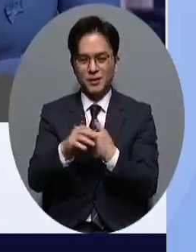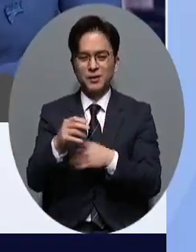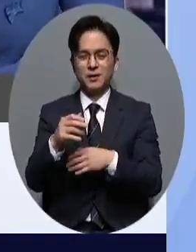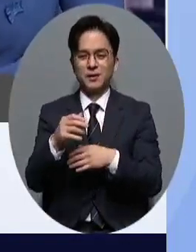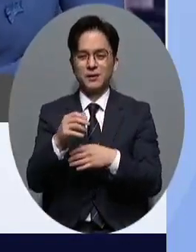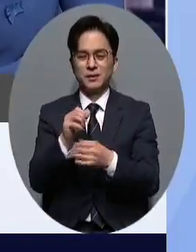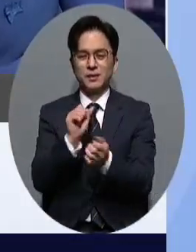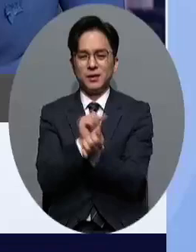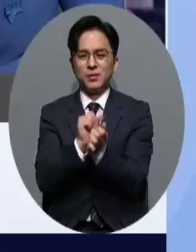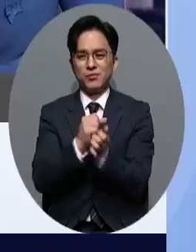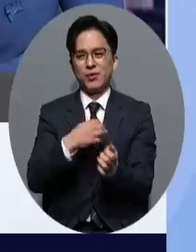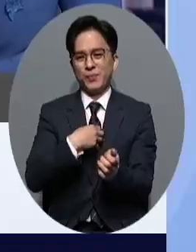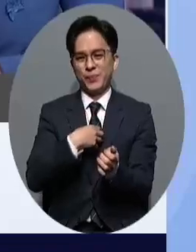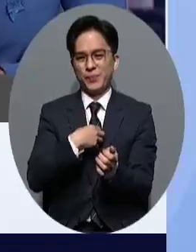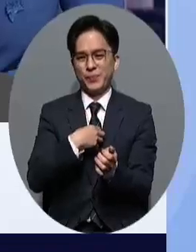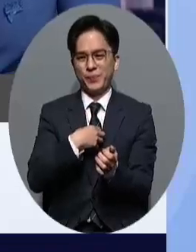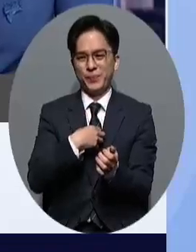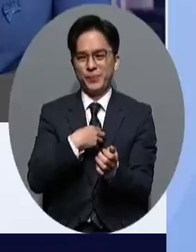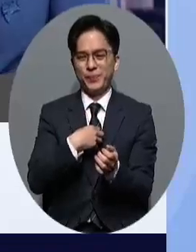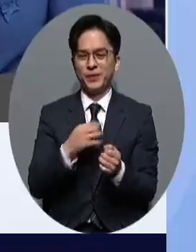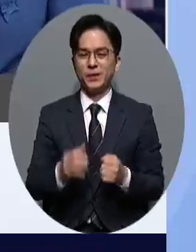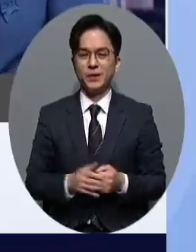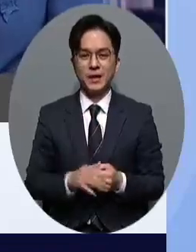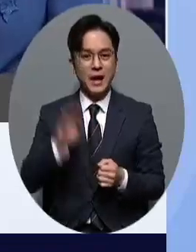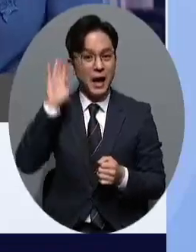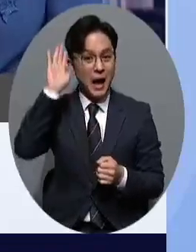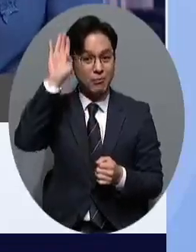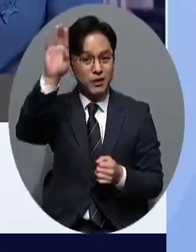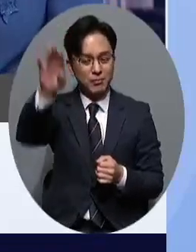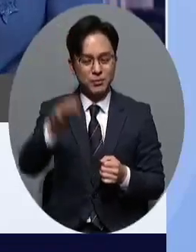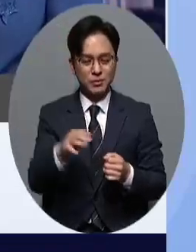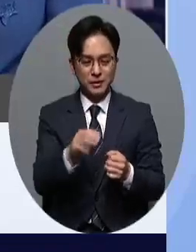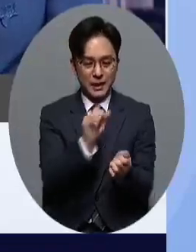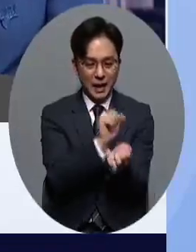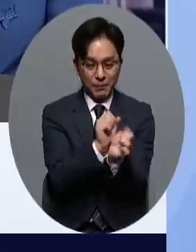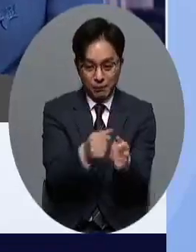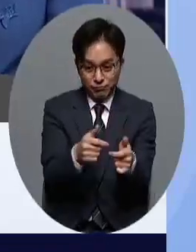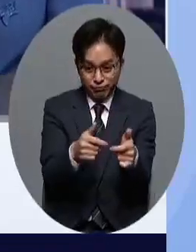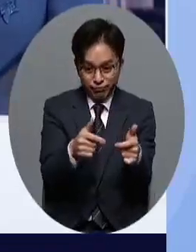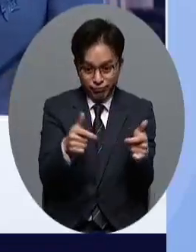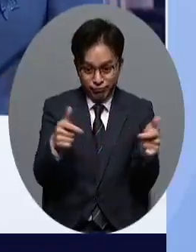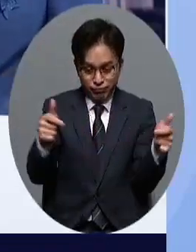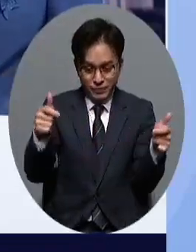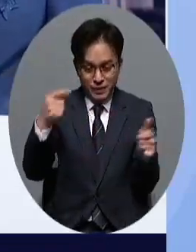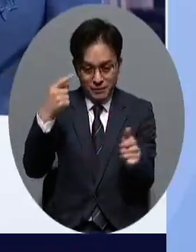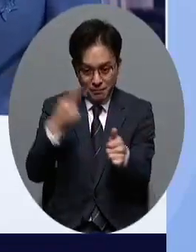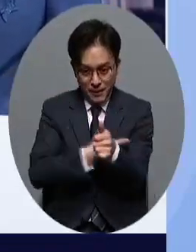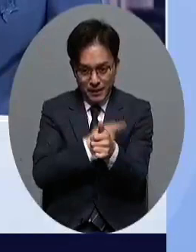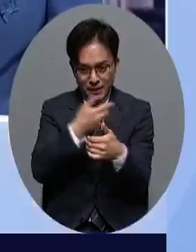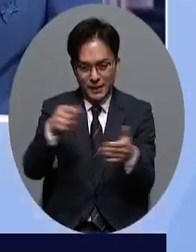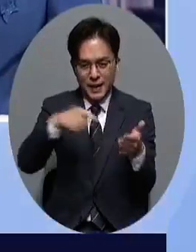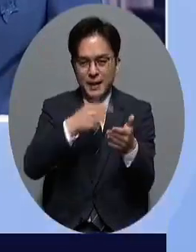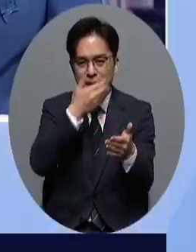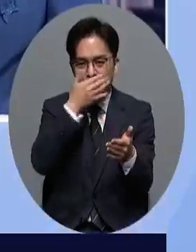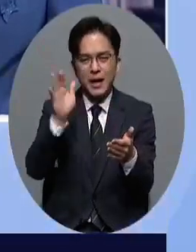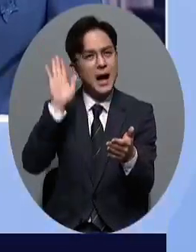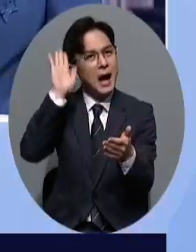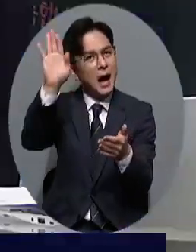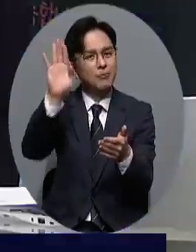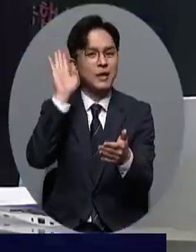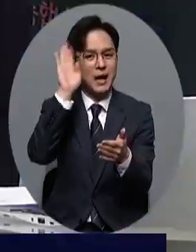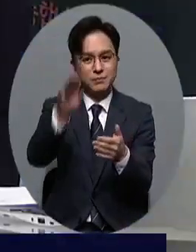이상 자연 면역이 있기 때문에 조금 점차적으로 마스크 자율을 하는 것이 필요할 것 같습니다. 그럼 네. 교수님 말씀대로라면